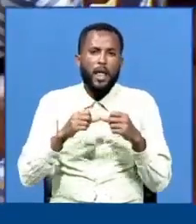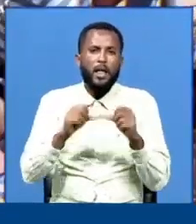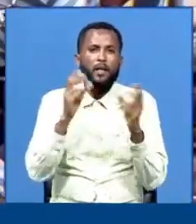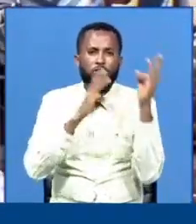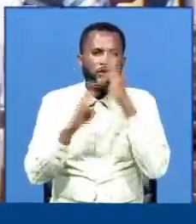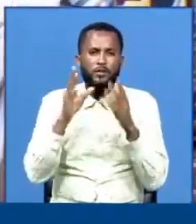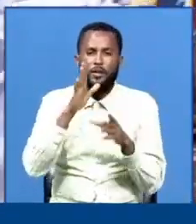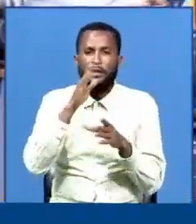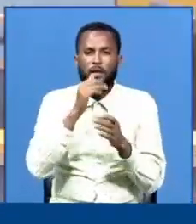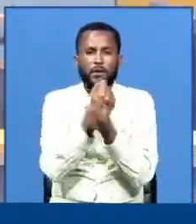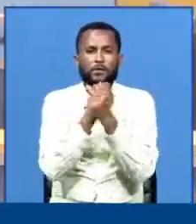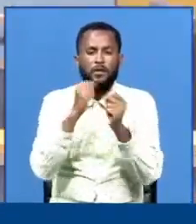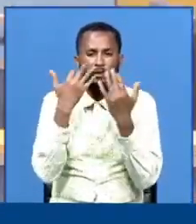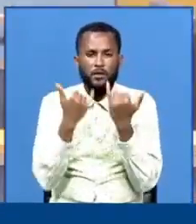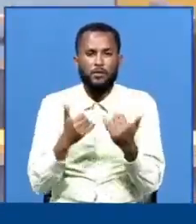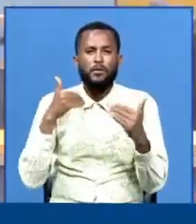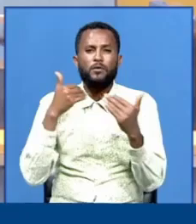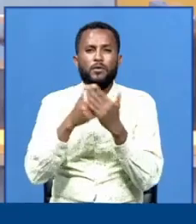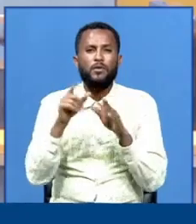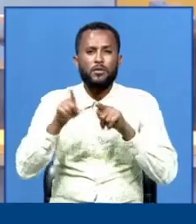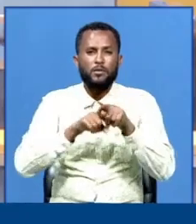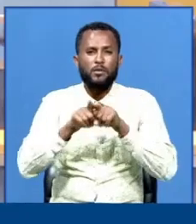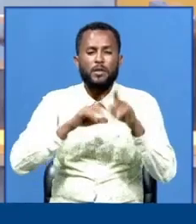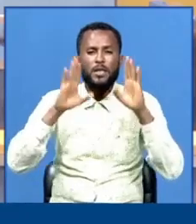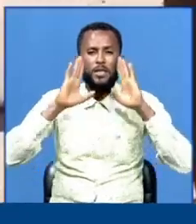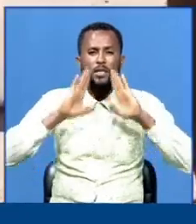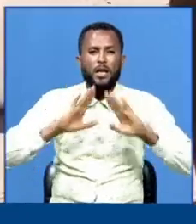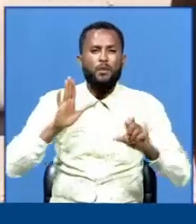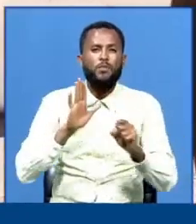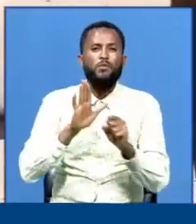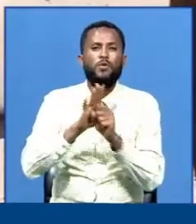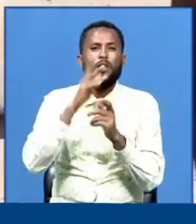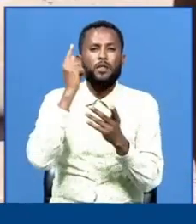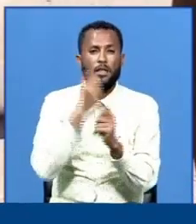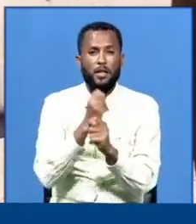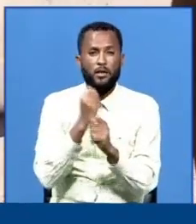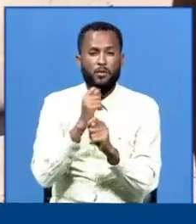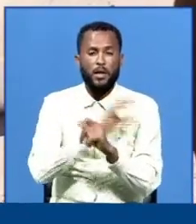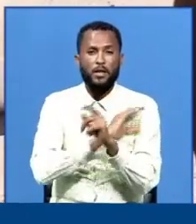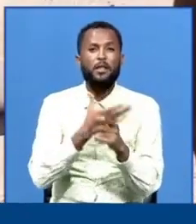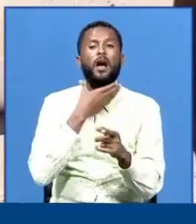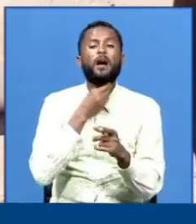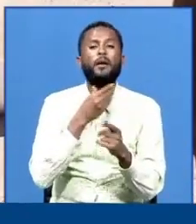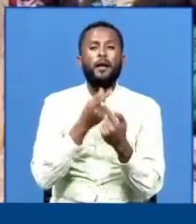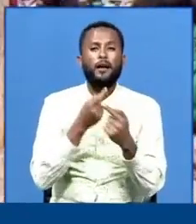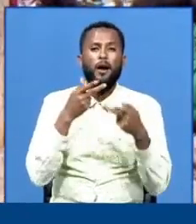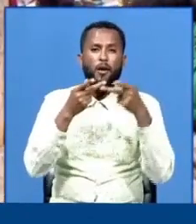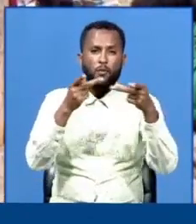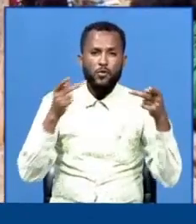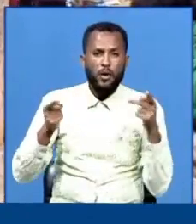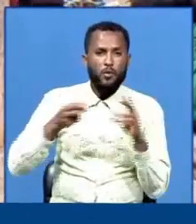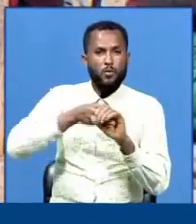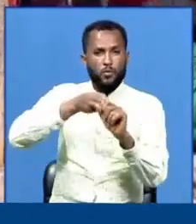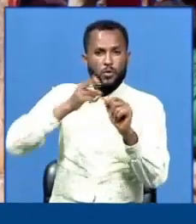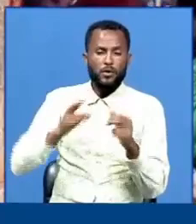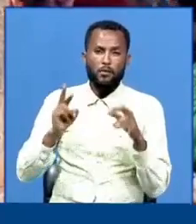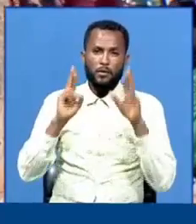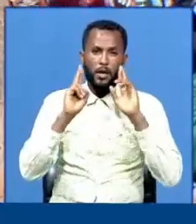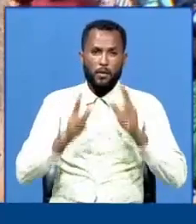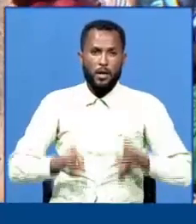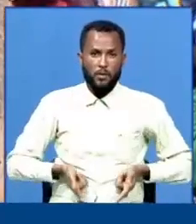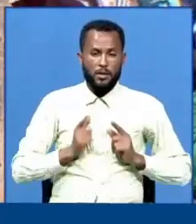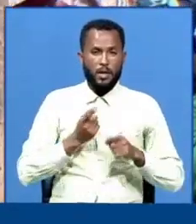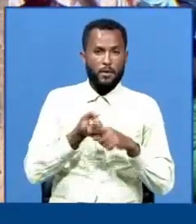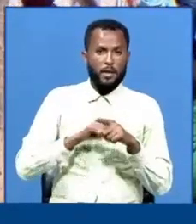ዘና ኣዴታት ክፍታሕ እቲ ሕዚ ተበጺሑ ዘሎ ስምምዕነት ሰላም ብምሉእነት ተተግቢሩ ሓይልታት ኣምሓራ ካብ መረበተን ወፂኦም ናብ ንብሩ ህይወተን